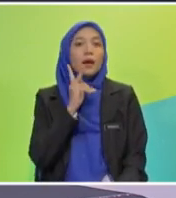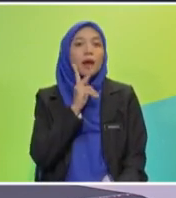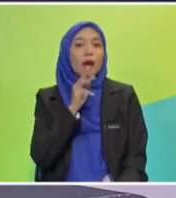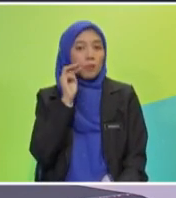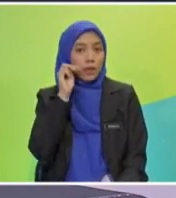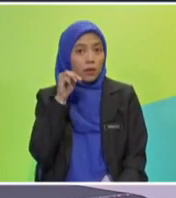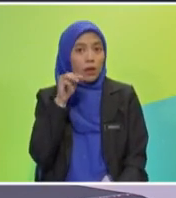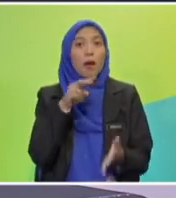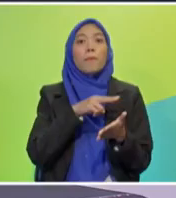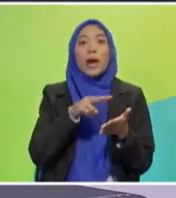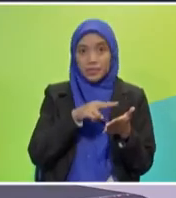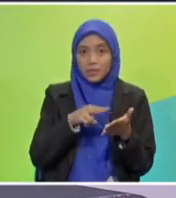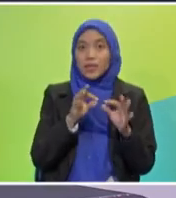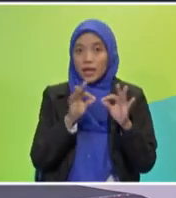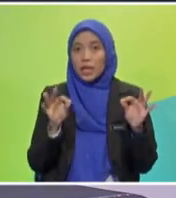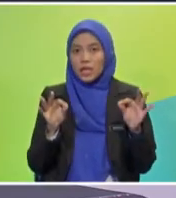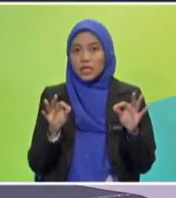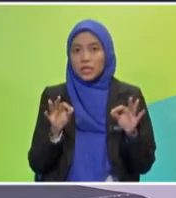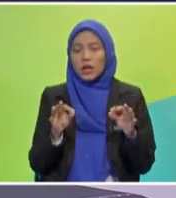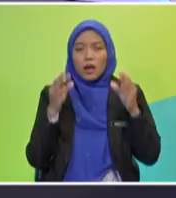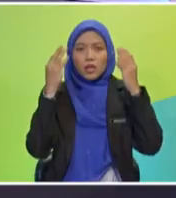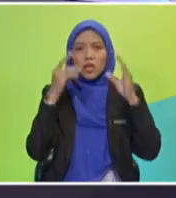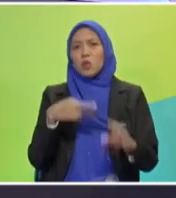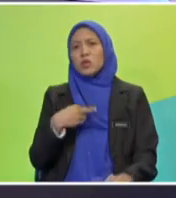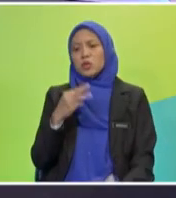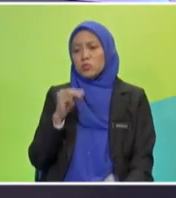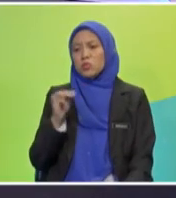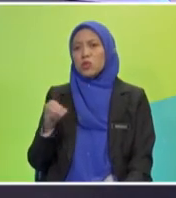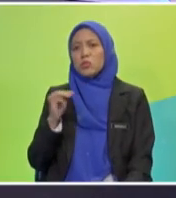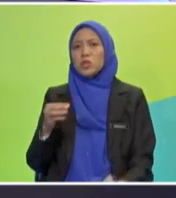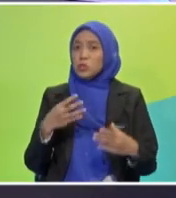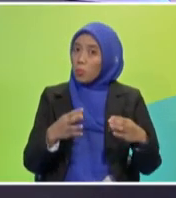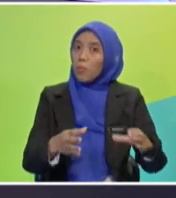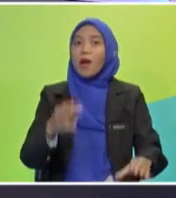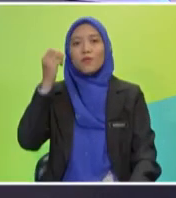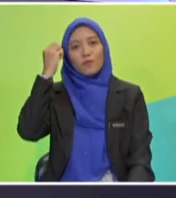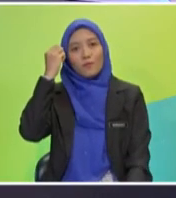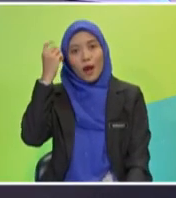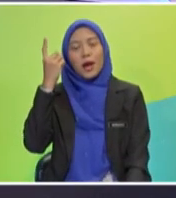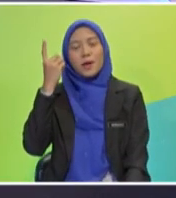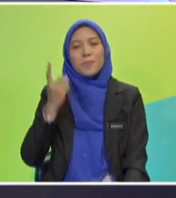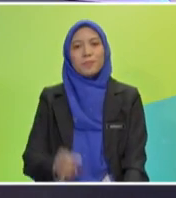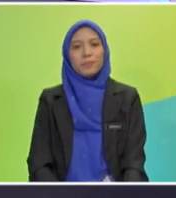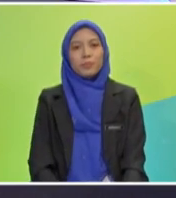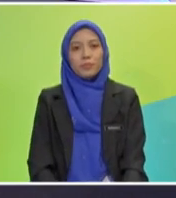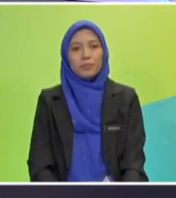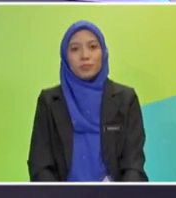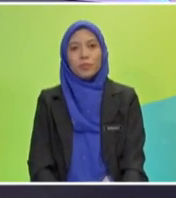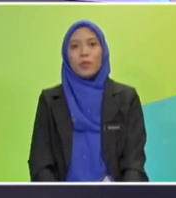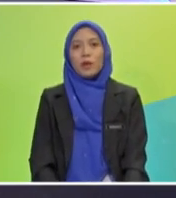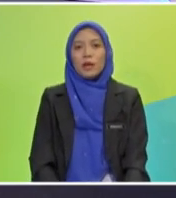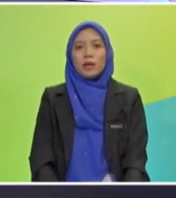rasa murid-murid ni mudah faham. Betul tu cikgu. Okey, baiklah cikgu. Maksudnya selepas ini ada aktiviti yang lain